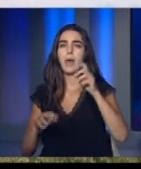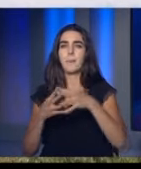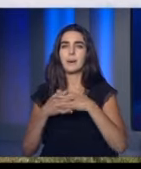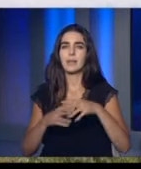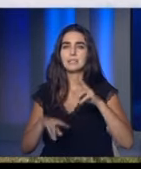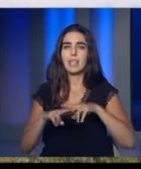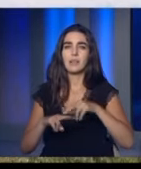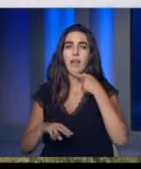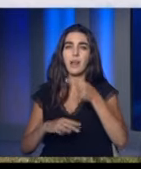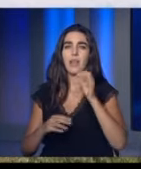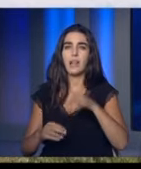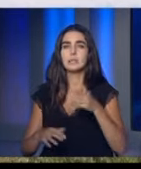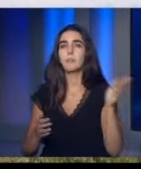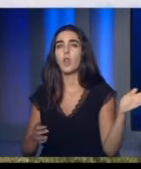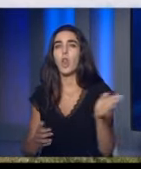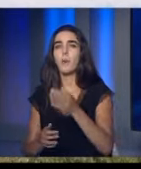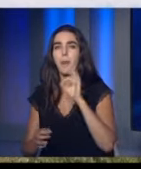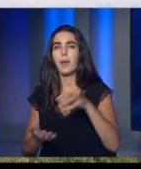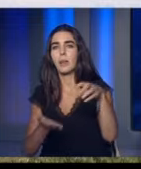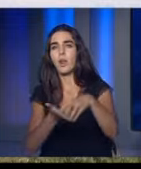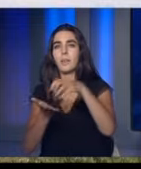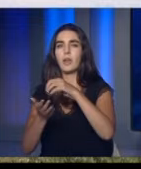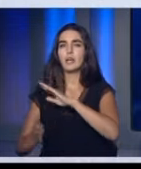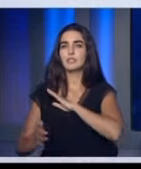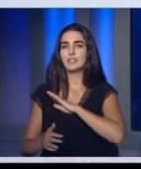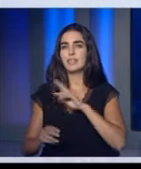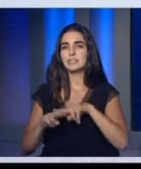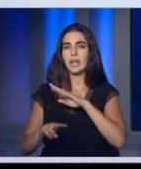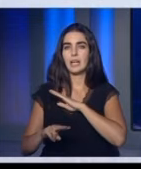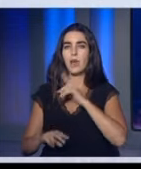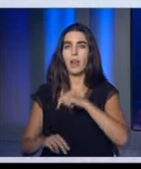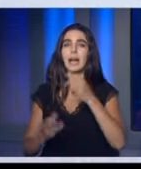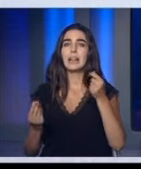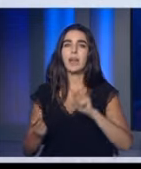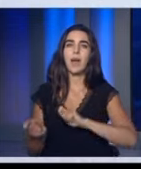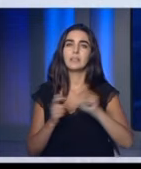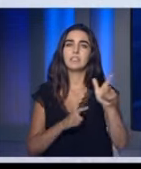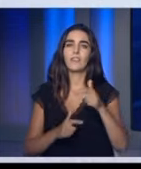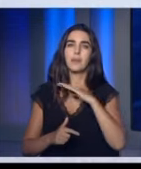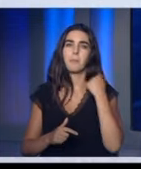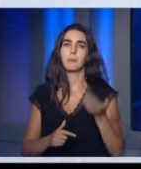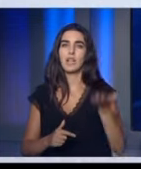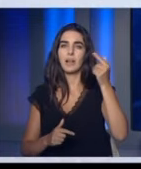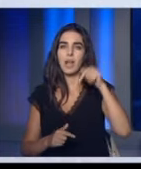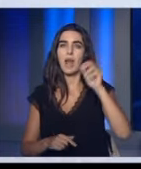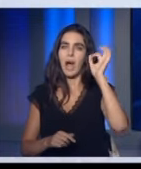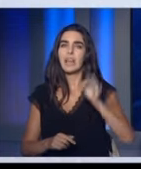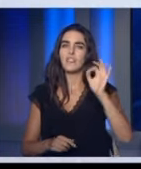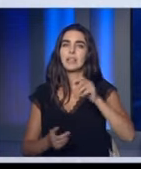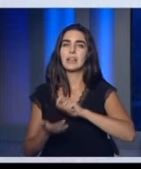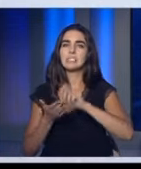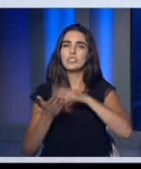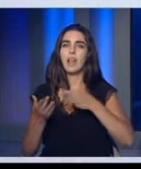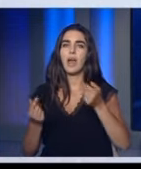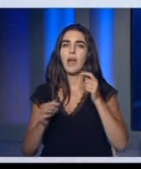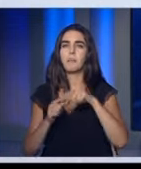ثقيل وأصابوه إصابة مباشرة. إلى ذلك، أعلن الجيش الإسرائيلي مقتل جندي باستهداف قاعدة عسكرية في الجولان